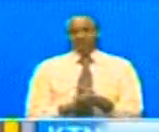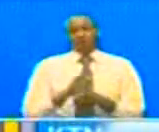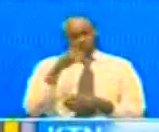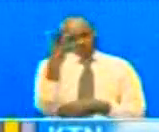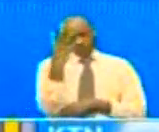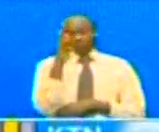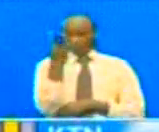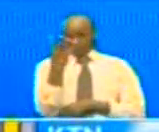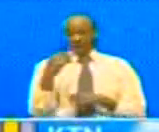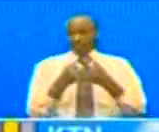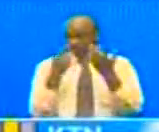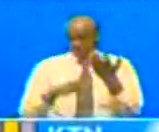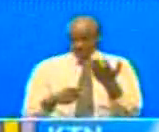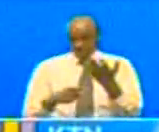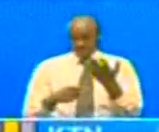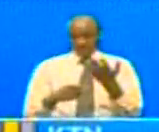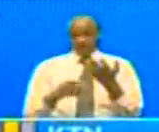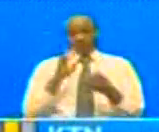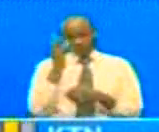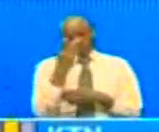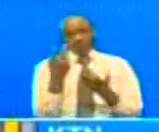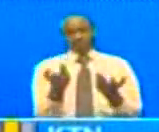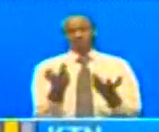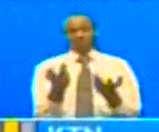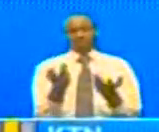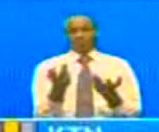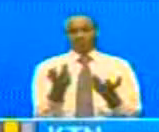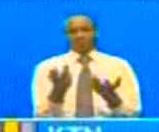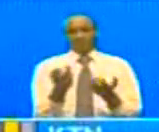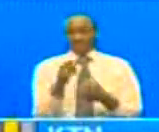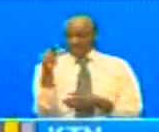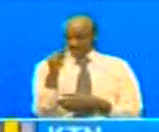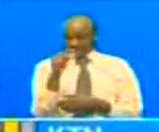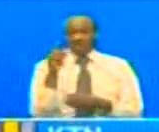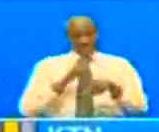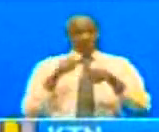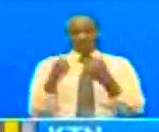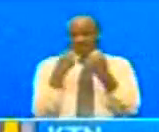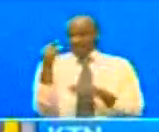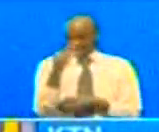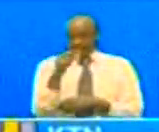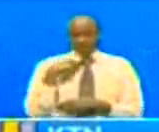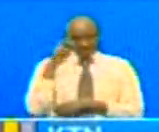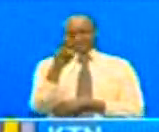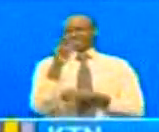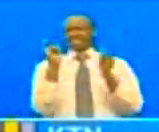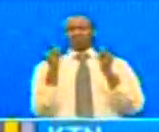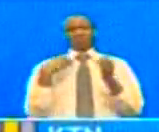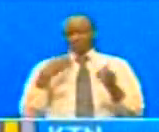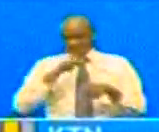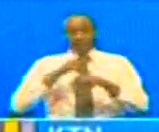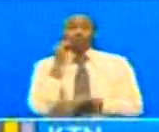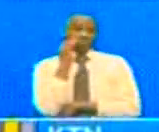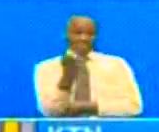nne. Tarehe nne baada ya kufanyika ile mambo ya Garissa. Ya Garissa. Ndio kangalia habari, hata mimi nilikuwa siku